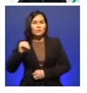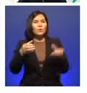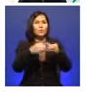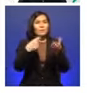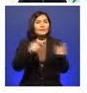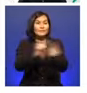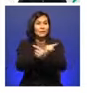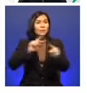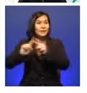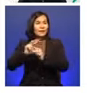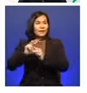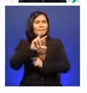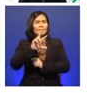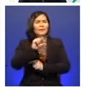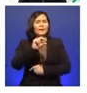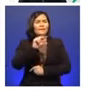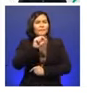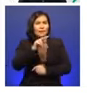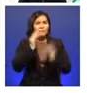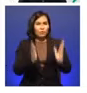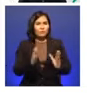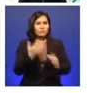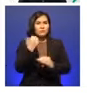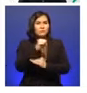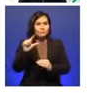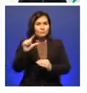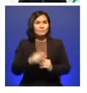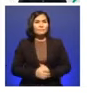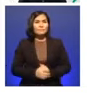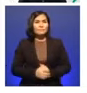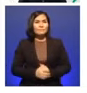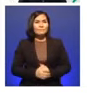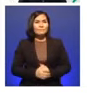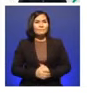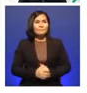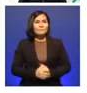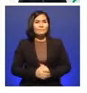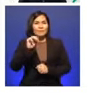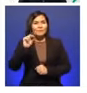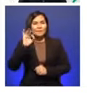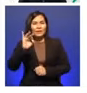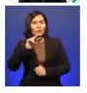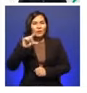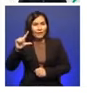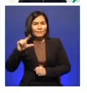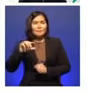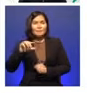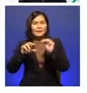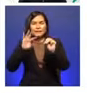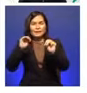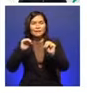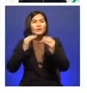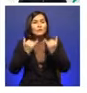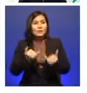าตรา33 10ล้านคนนะครับผู้ประกันตนมาตรา39นะครับประมาณ2ล้านคนและผู้ประกันตนมาตรา40ปัจ